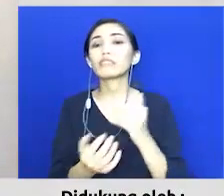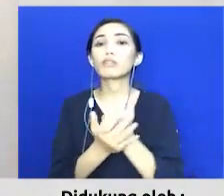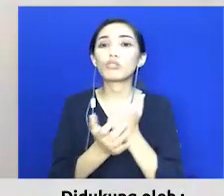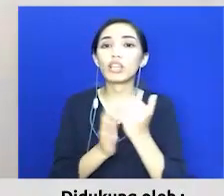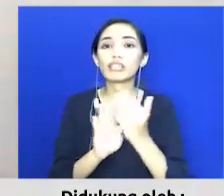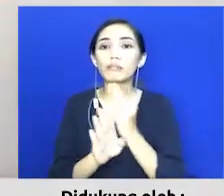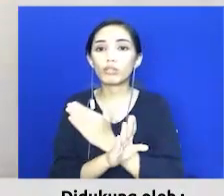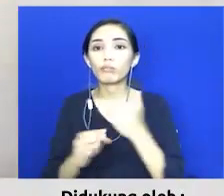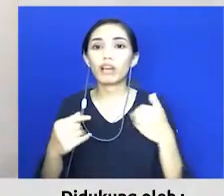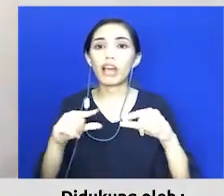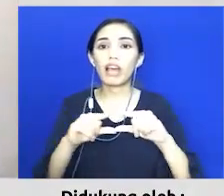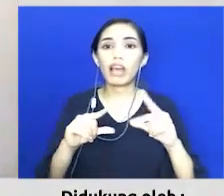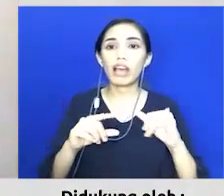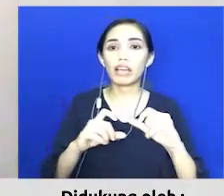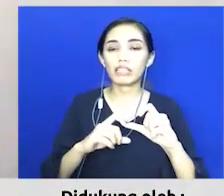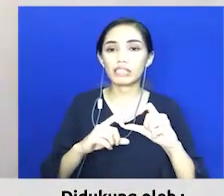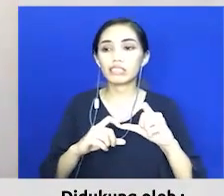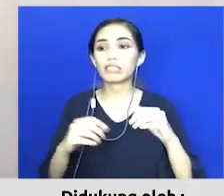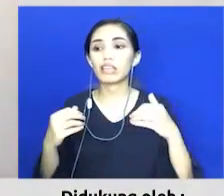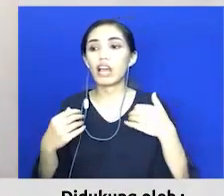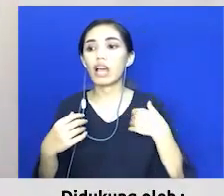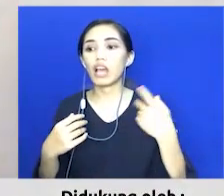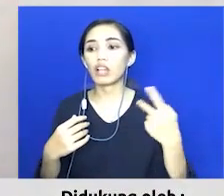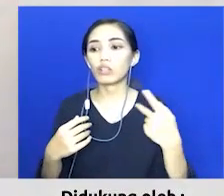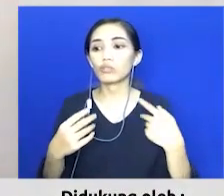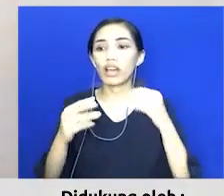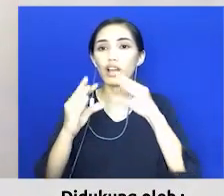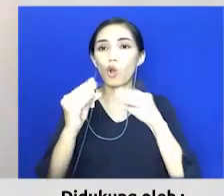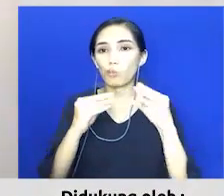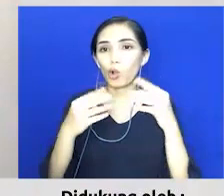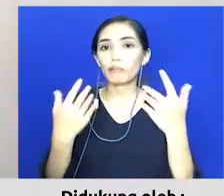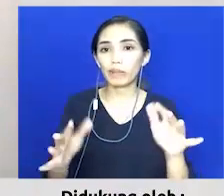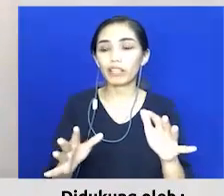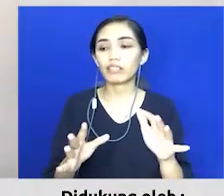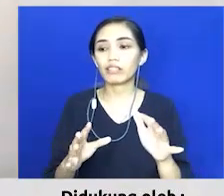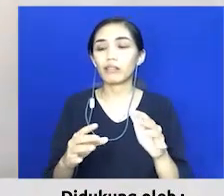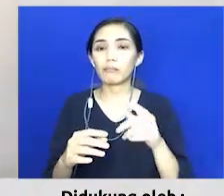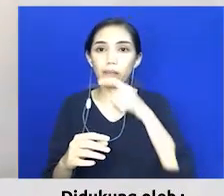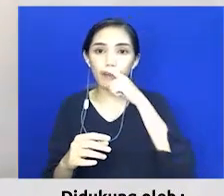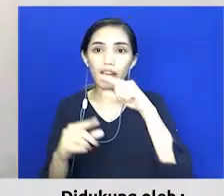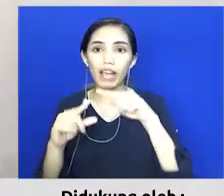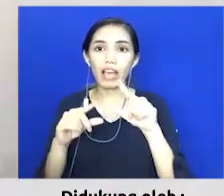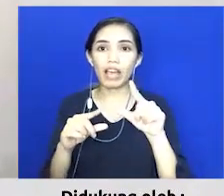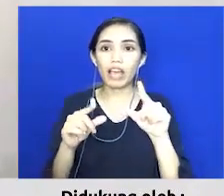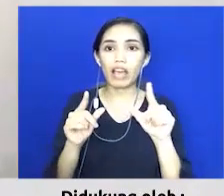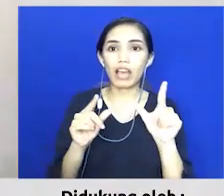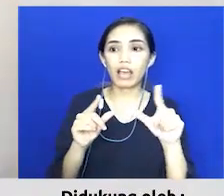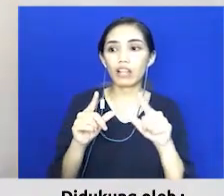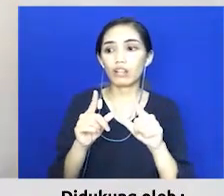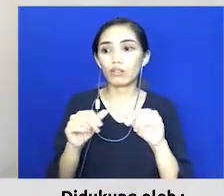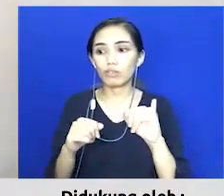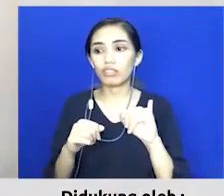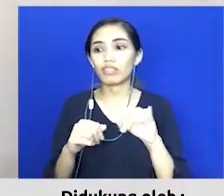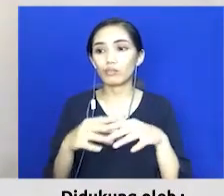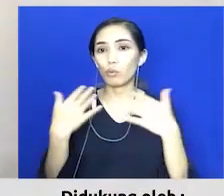dan saya sangat bersyukur. Sebenarnya sebelum ini untuk Aris, Prima dan teman-teman, kami juga udah sempat ngobrol